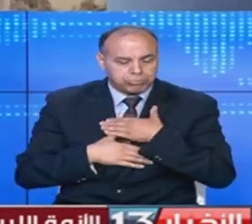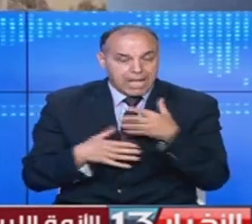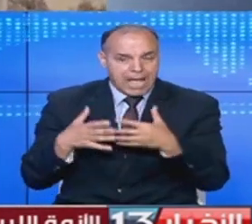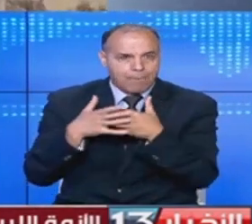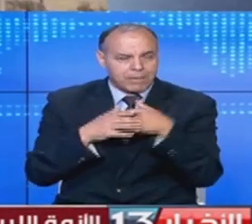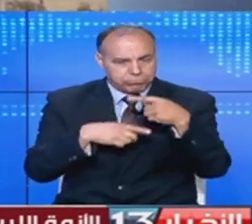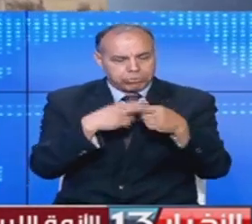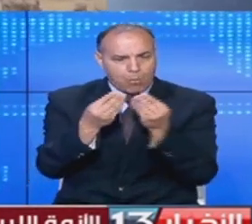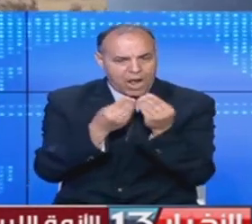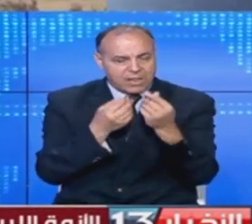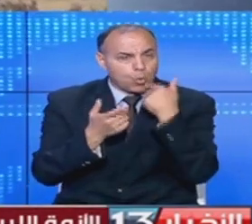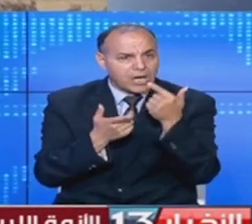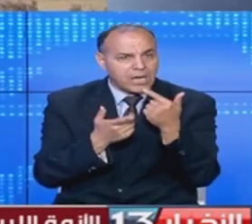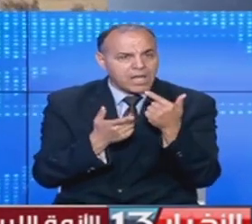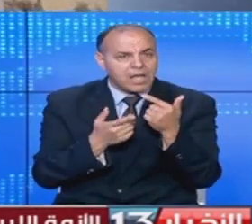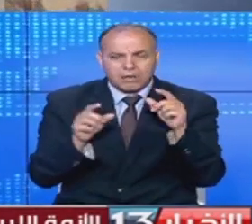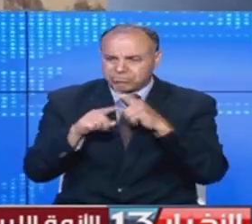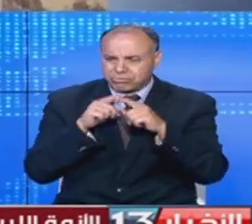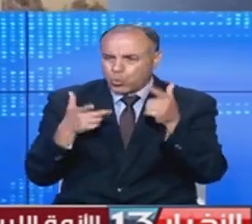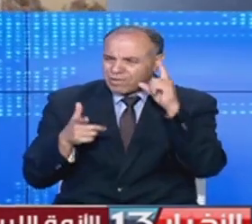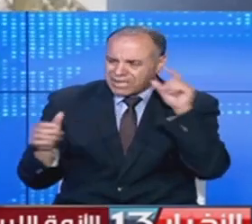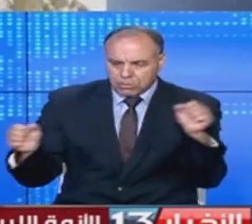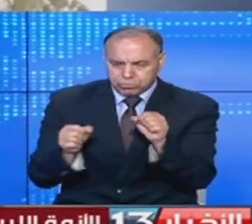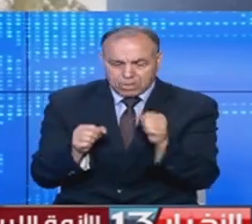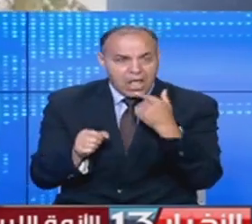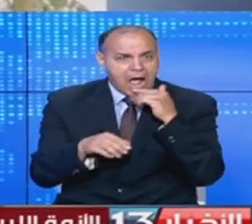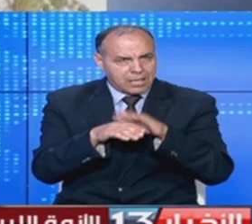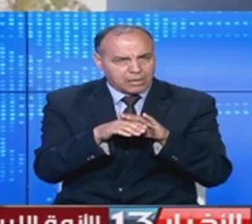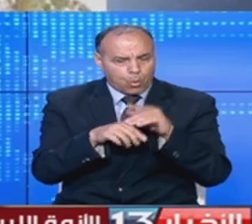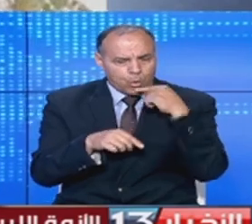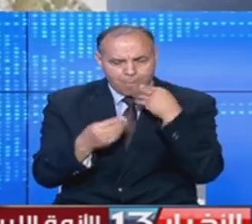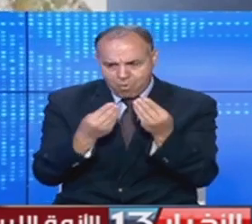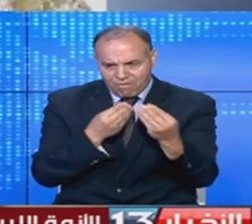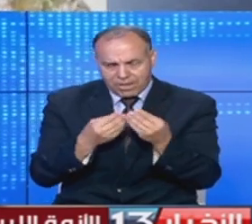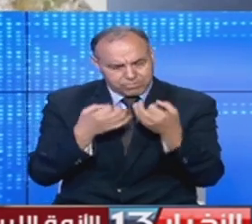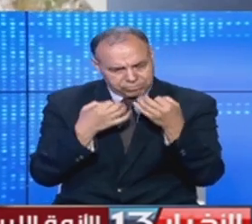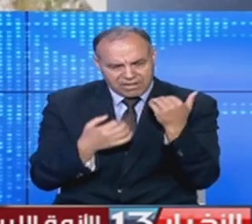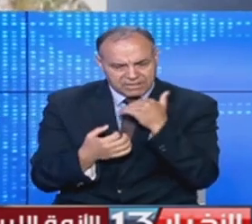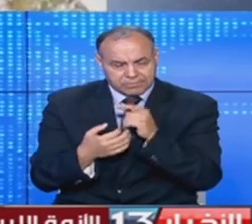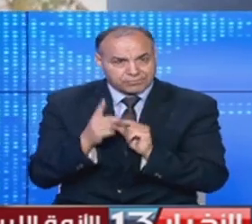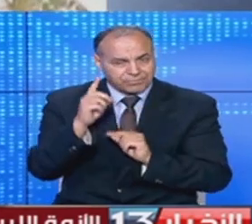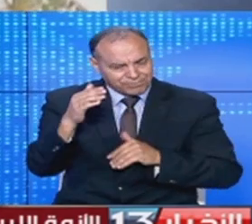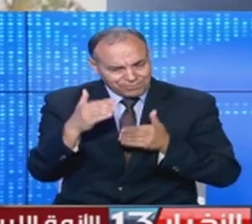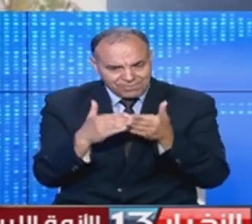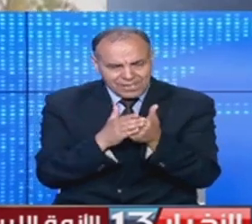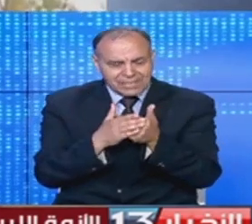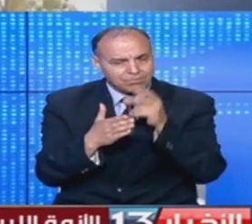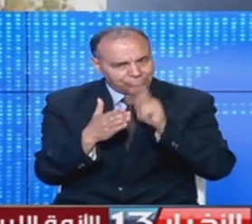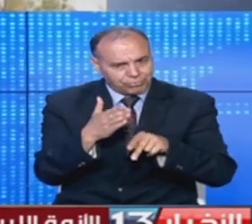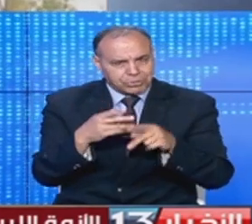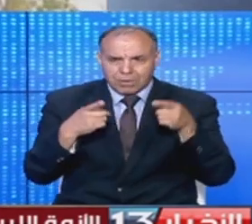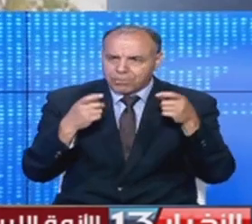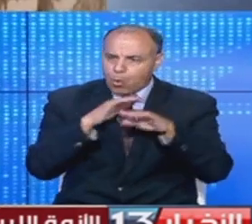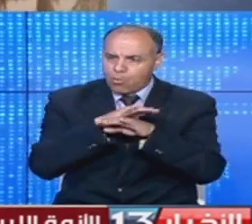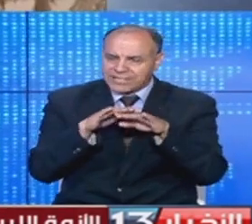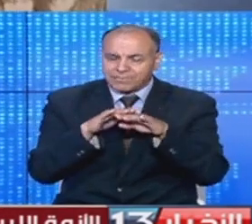واشنطن باستئناف المحادثات بين طرفي النزاع في ليبيا وحثت على إجراء مفاوضات سريعة للتوصل إلى اتفاق لوقف